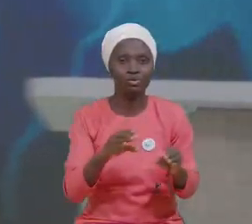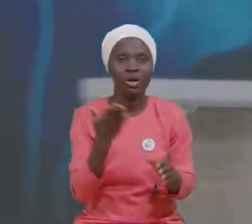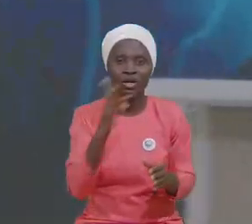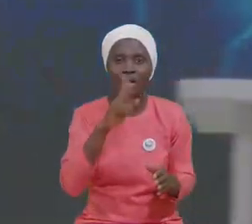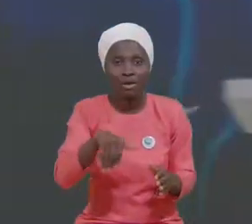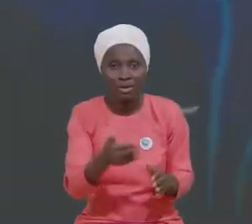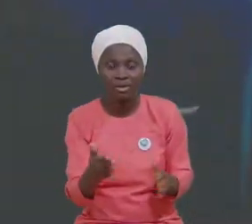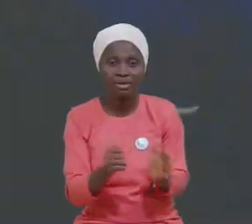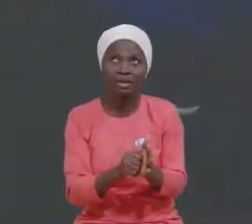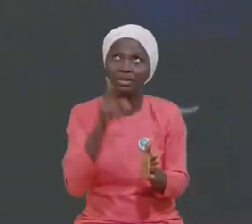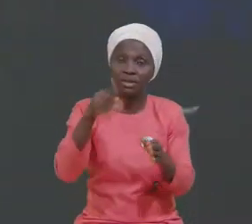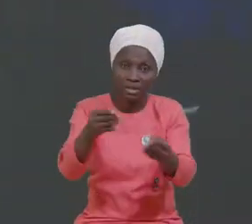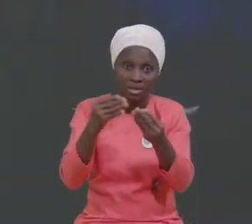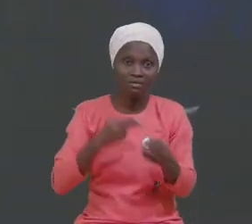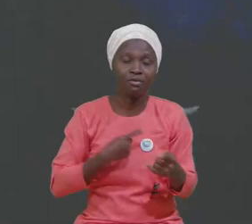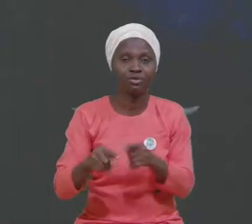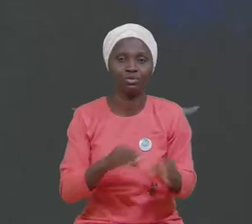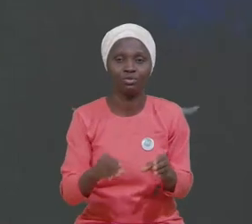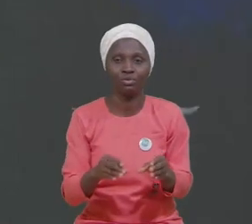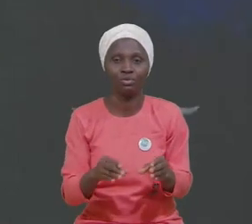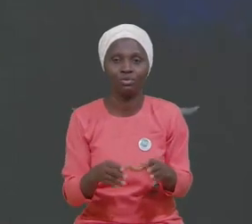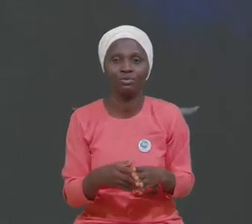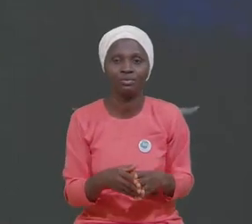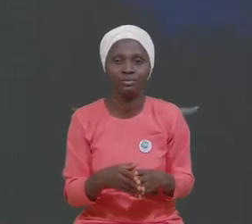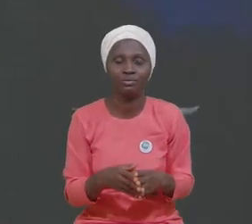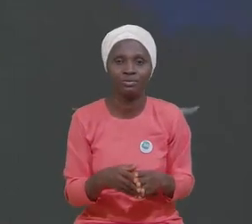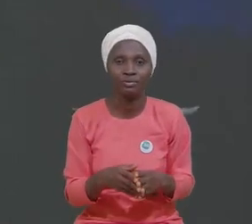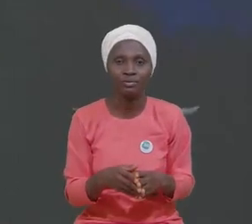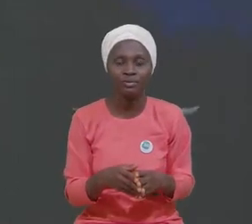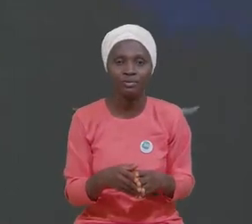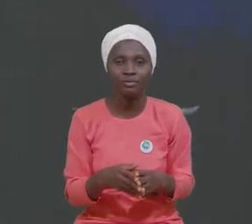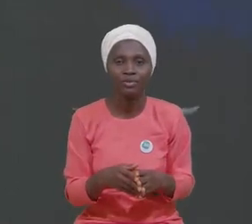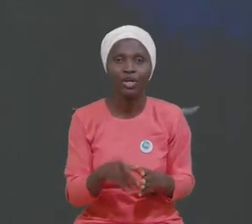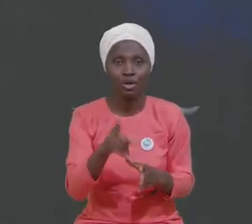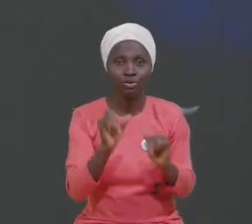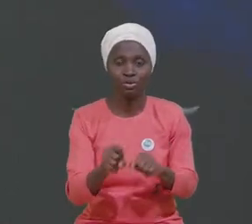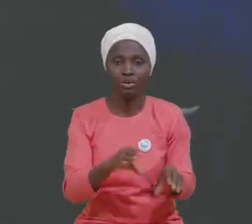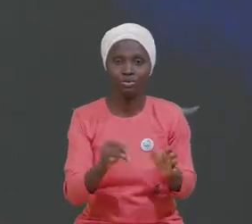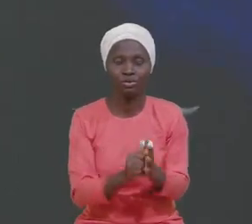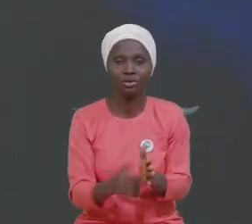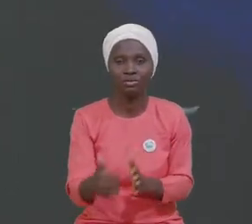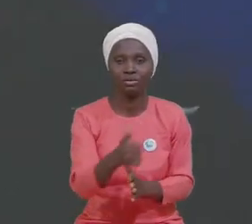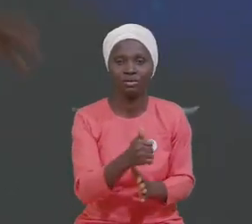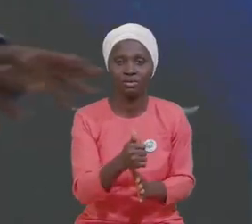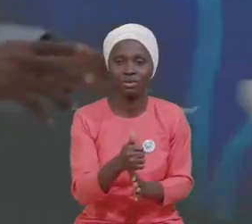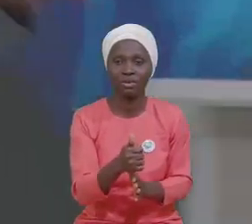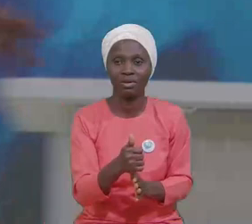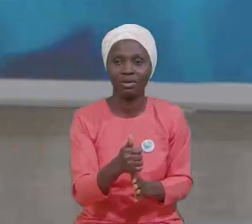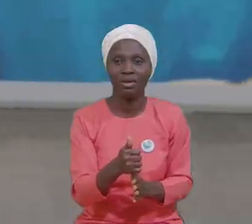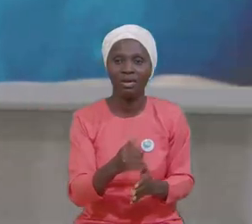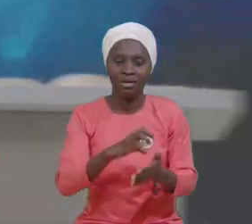Il y a des choses qu'il nous a donné de faire. Efface le sommeil. Toi-même, tu peux le